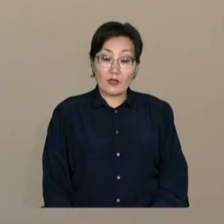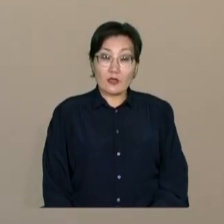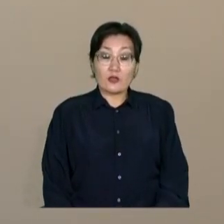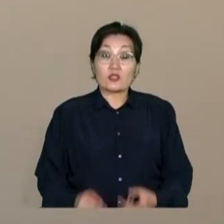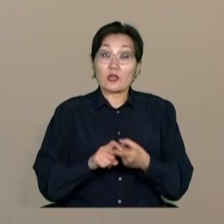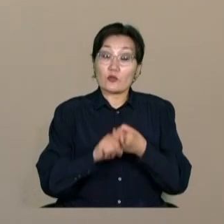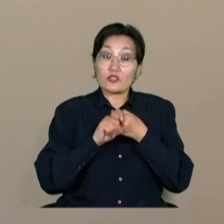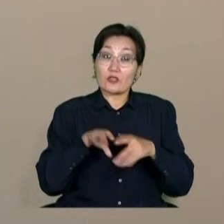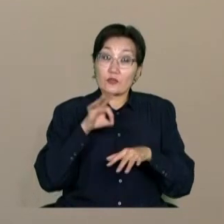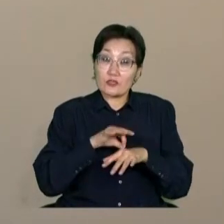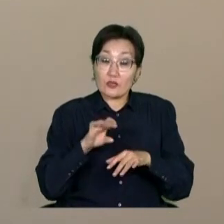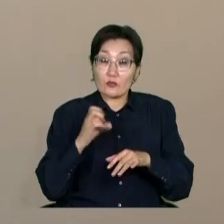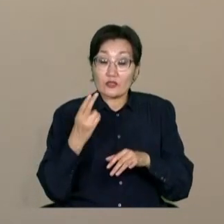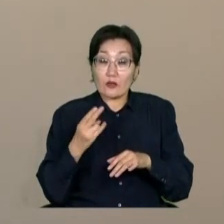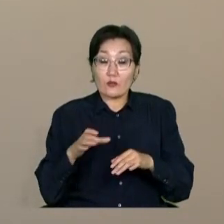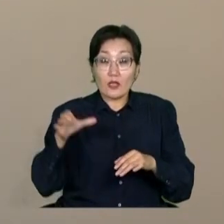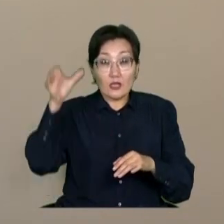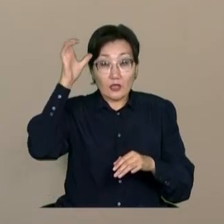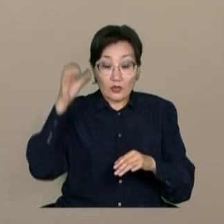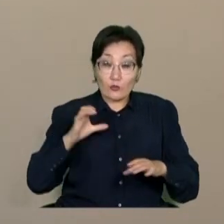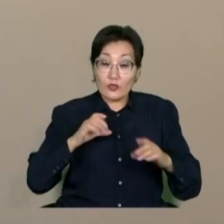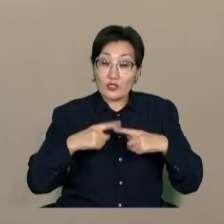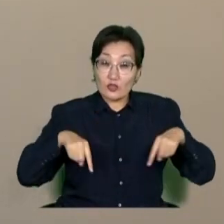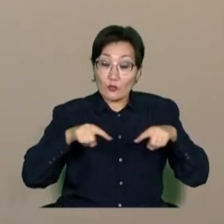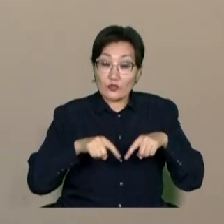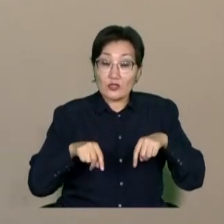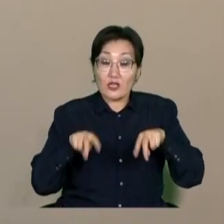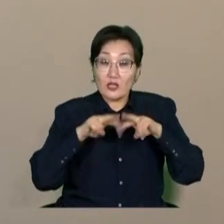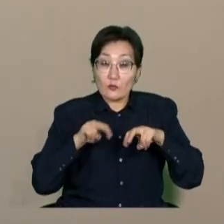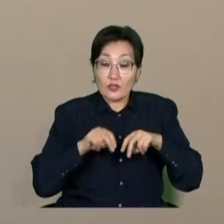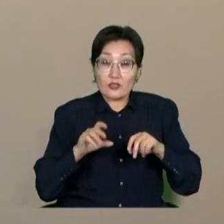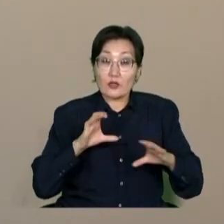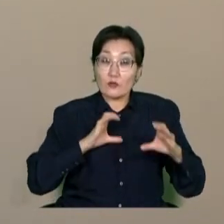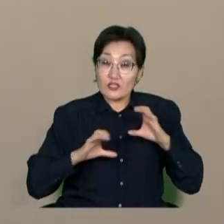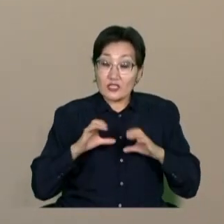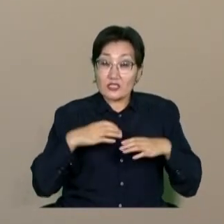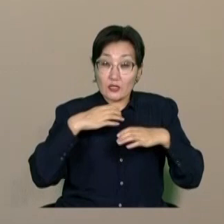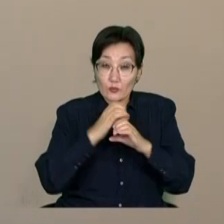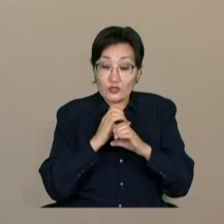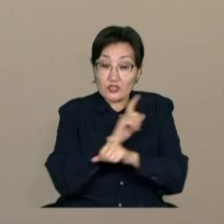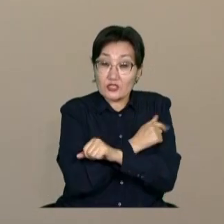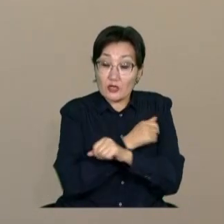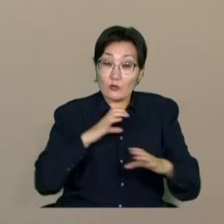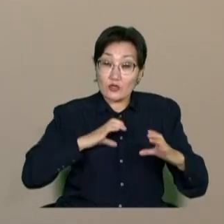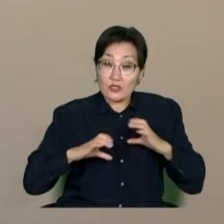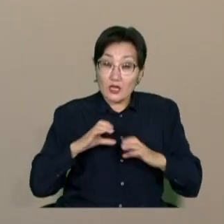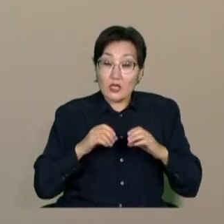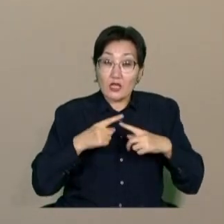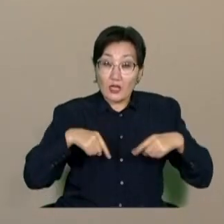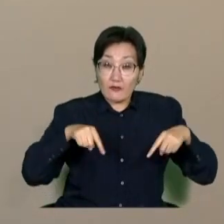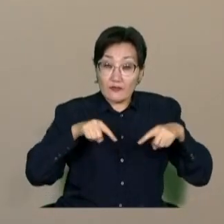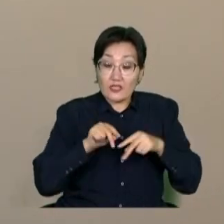Жұқпалы аурулар ұлттық ғылыми орталығында ғылыми зерттеу және оқу орталықтары, зертханалар, медициналық университеттердің